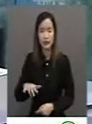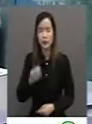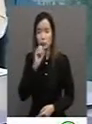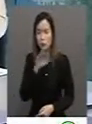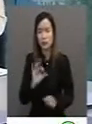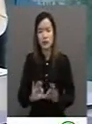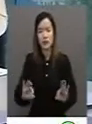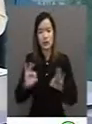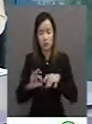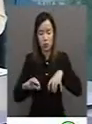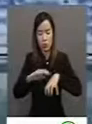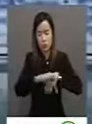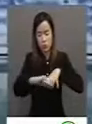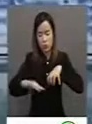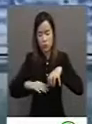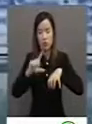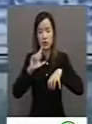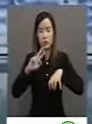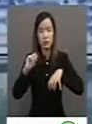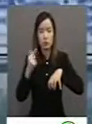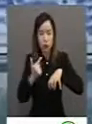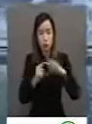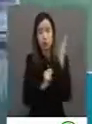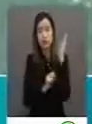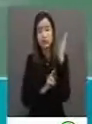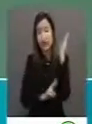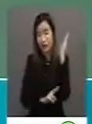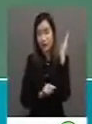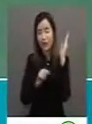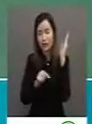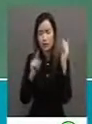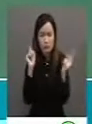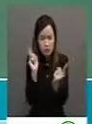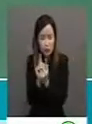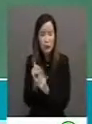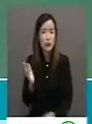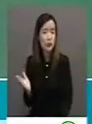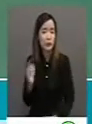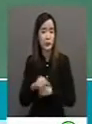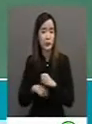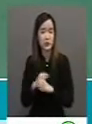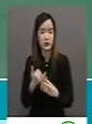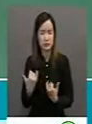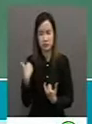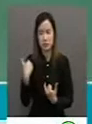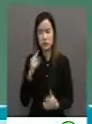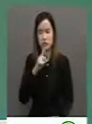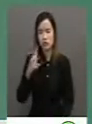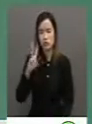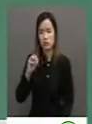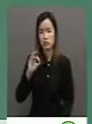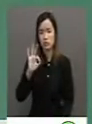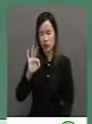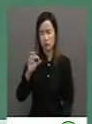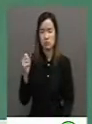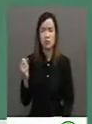ะที่บริเวณเกาะลิบงและเกาะมุกที่จังหวัดตรังค่ะปรากฏว่าไปพบพายุนี่ปีนี้มีประมาณ169ตัวมากก